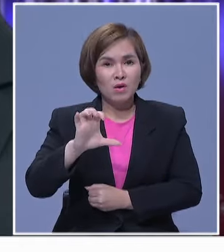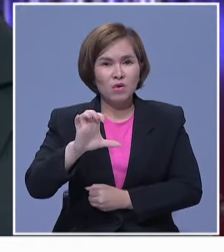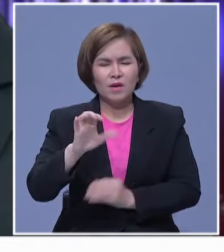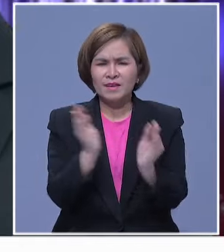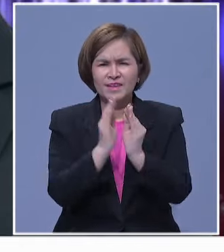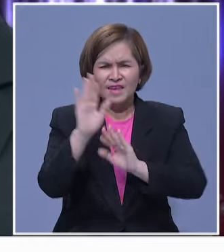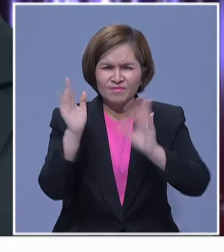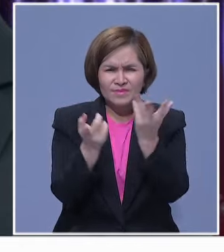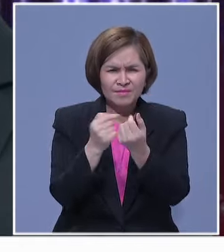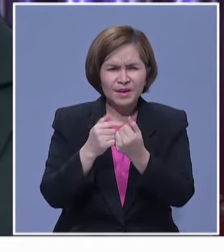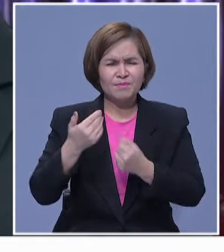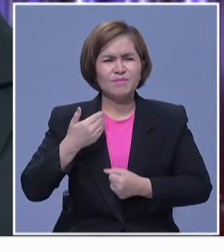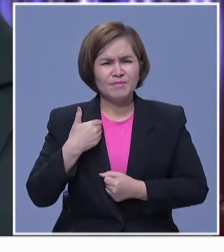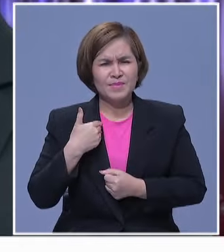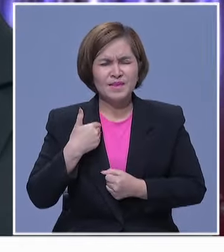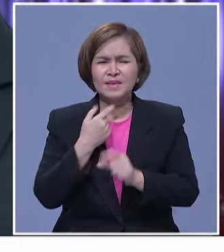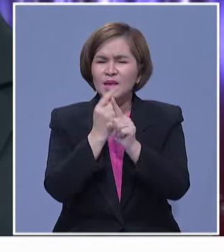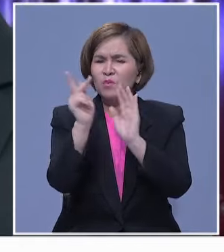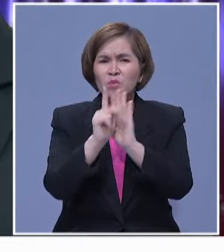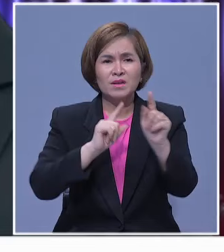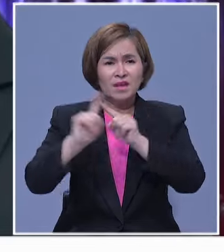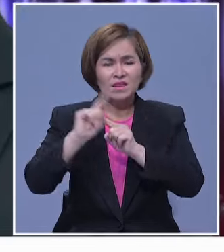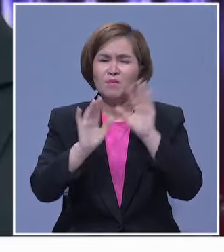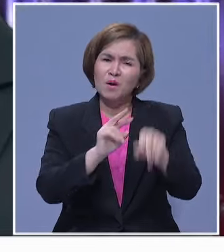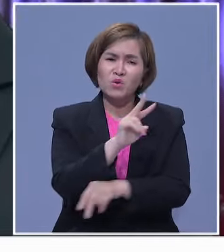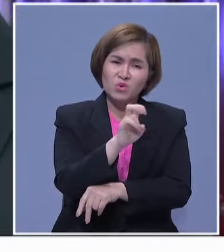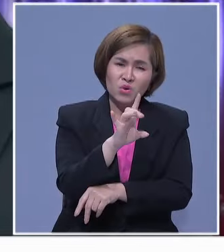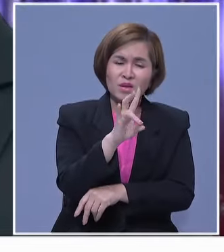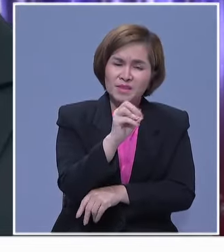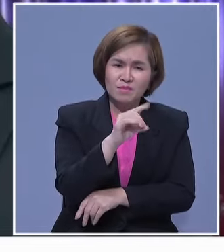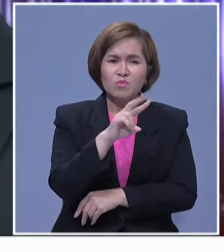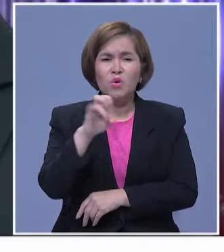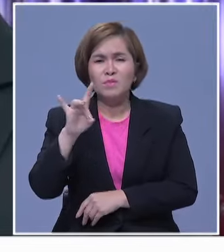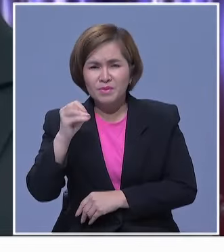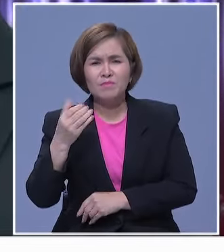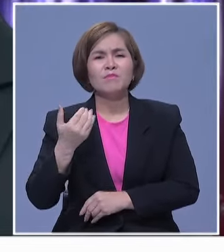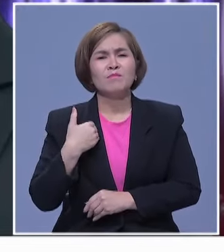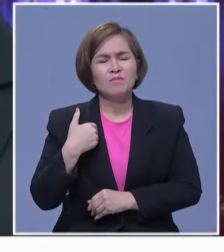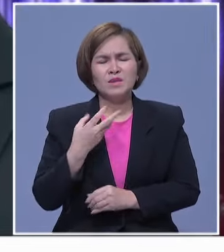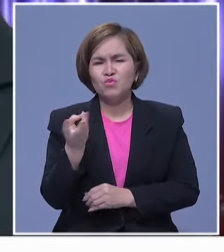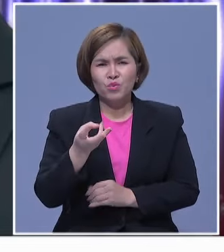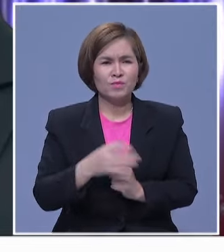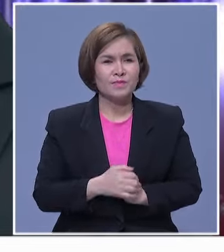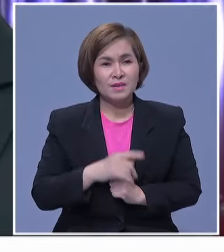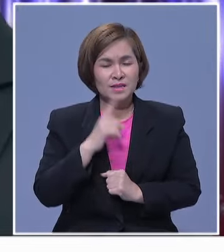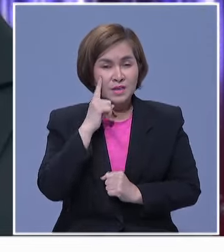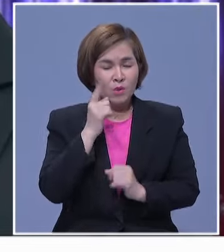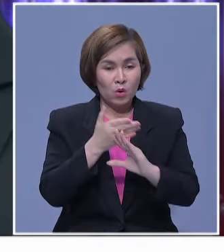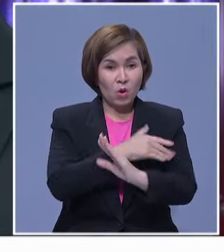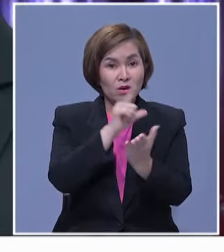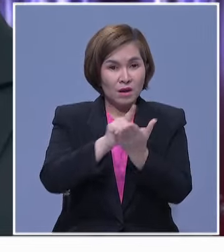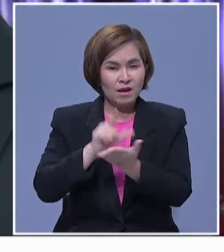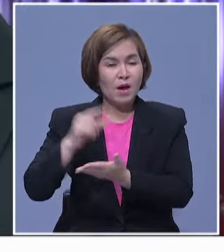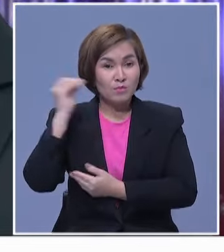ที่โหวตกันในกฎหมายต่างๆเนี่ยมีประมาณ270 280เสียงเท่านั้นแหละ แสดงว่าคุณไปสั่งหรือว่าลุงป้อมเขียนใบลาทุก